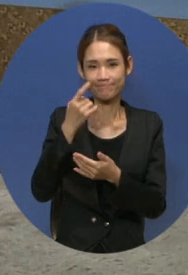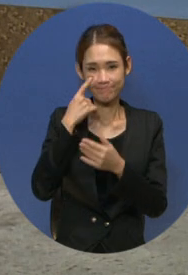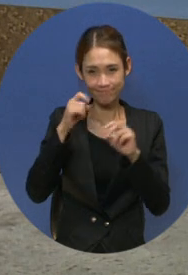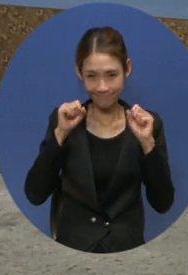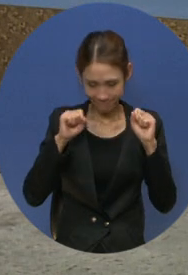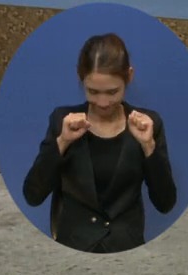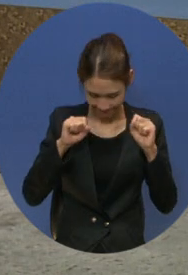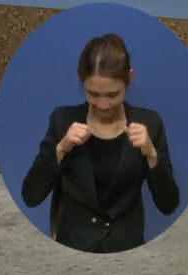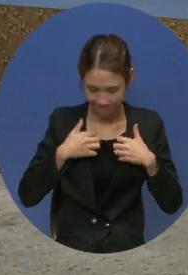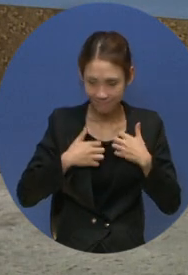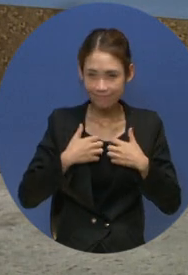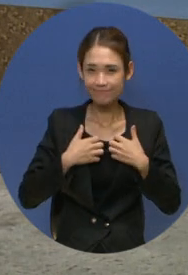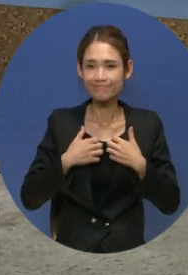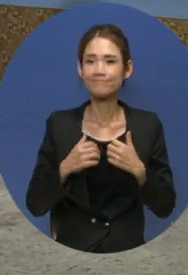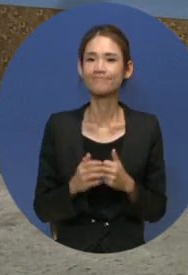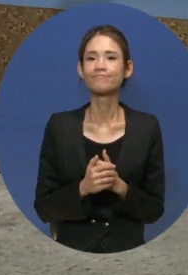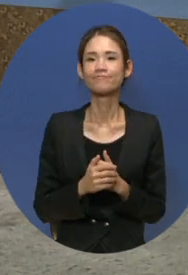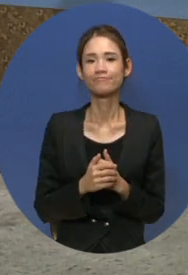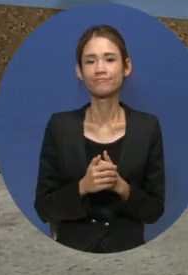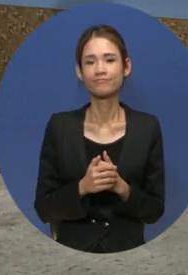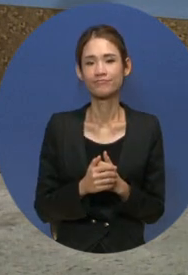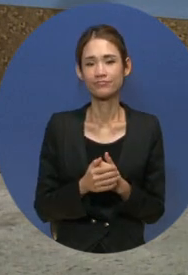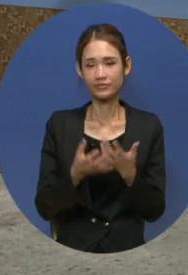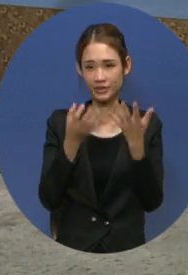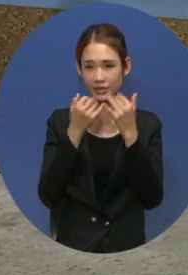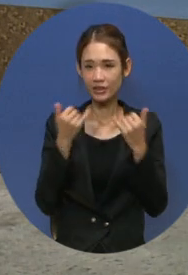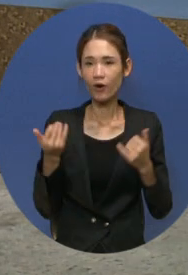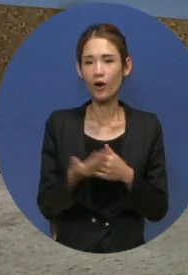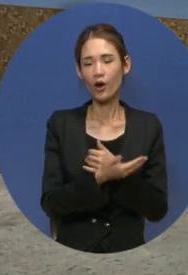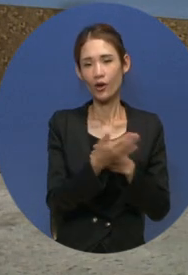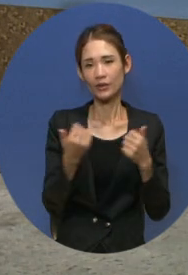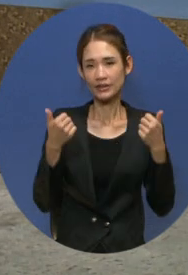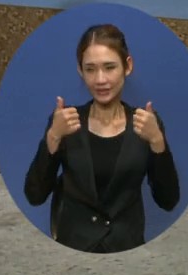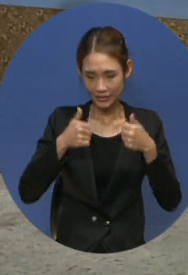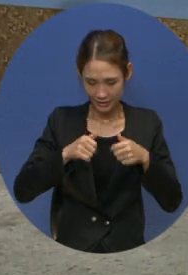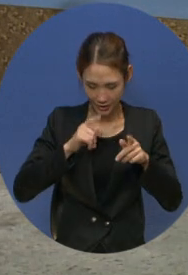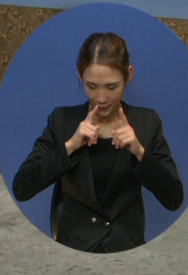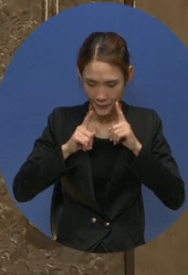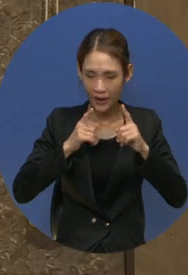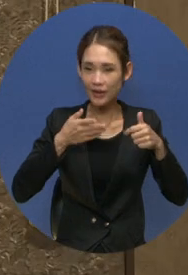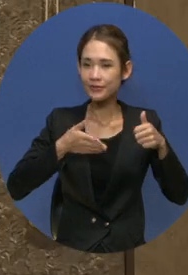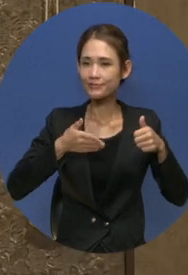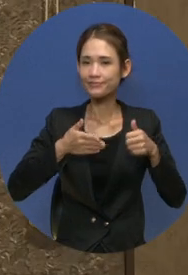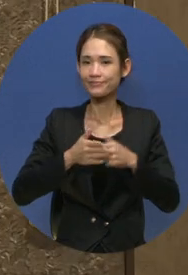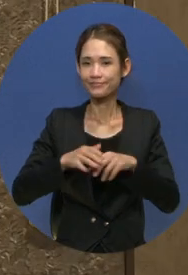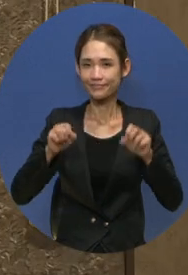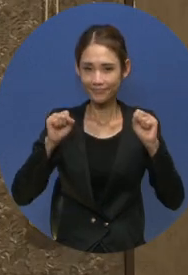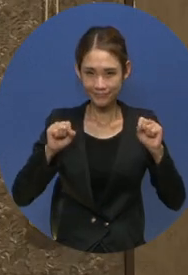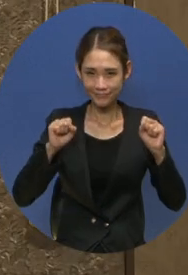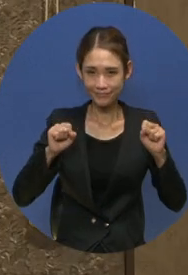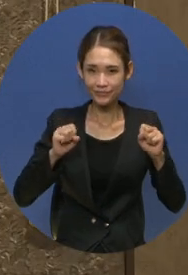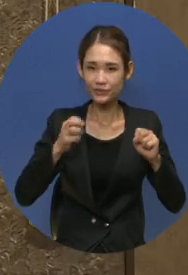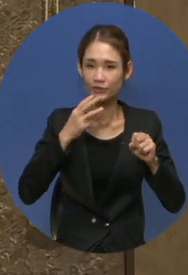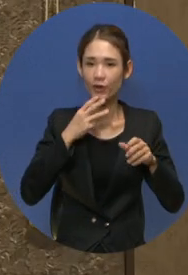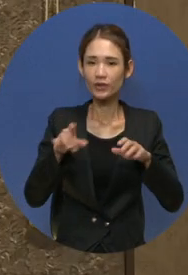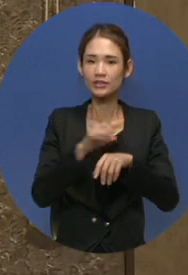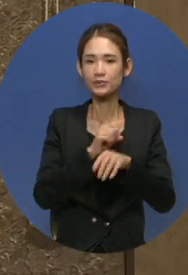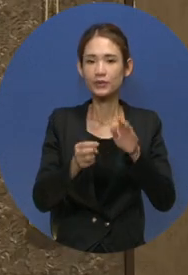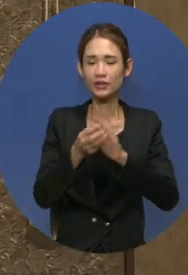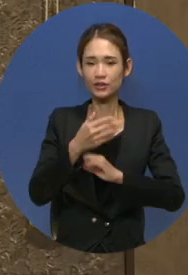반갑습니다. 안녕하세요. 네, 반갑습니다. 먼저 시청자분들께 인사 한 말씀 해주시죠. 안녕하십니까.